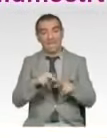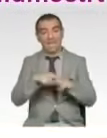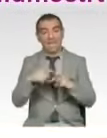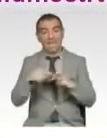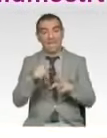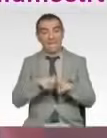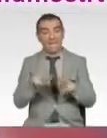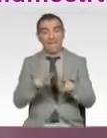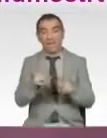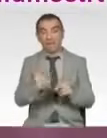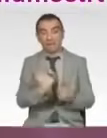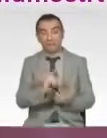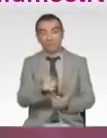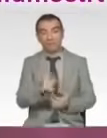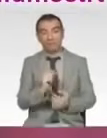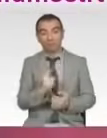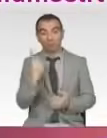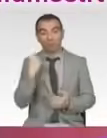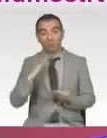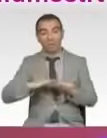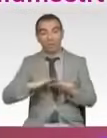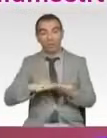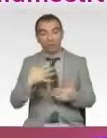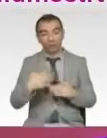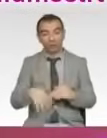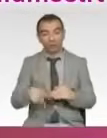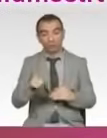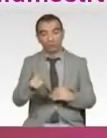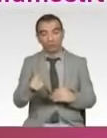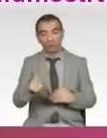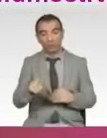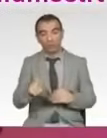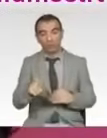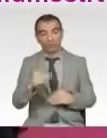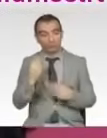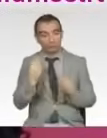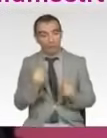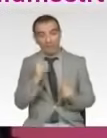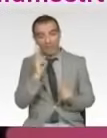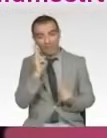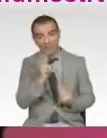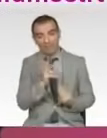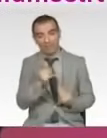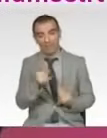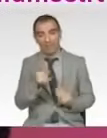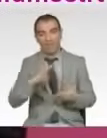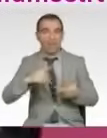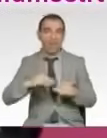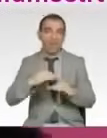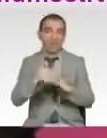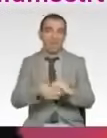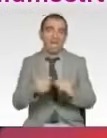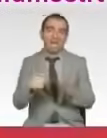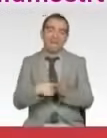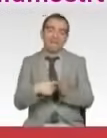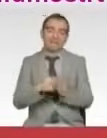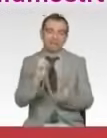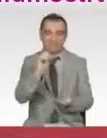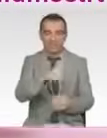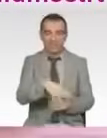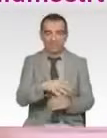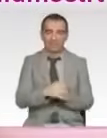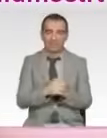yazıyor. Kerem dün arkadaşı düşürmüş onu. Hoşgörülü davranmış ona. O yüzden o böyle arkasına adını yazdı. Bunun içine